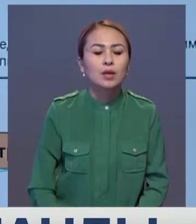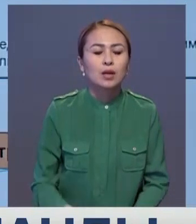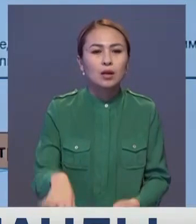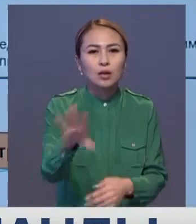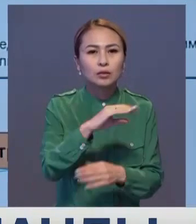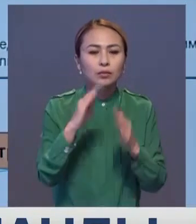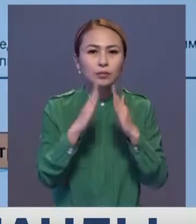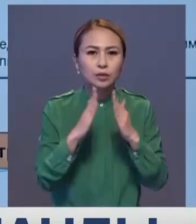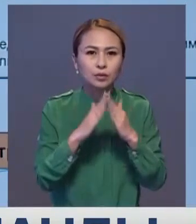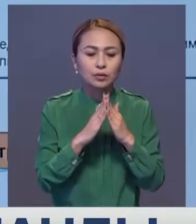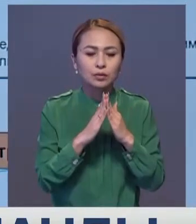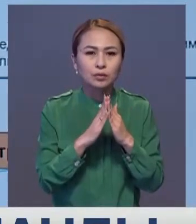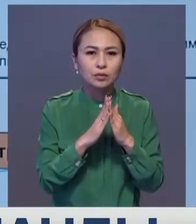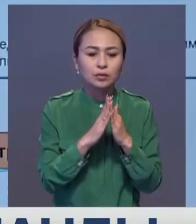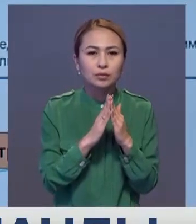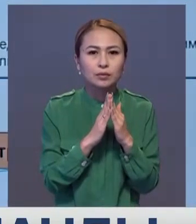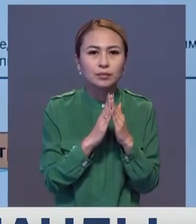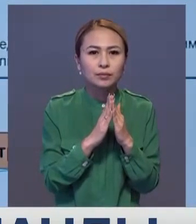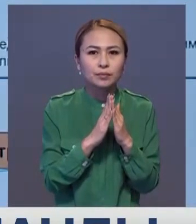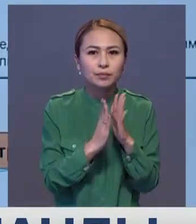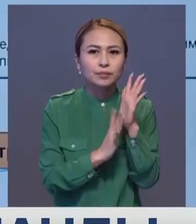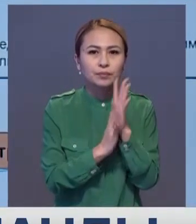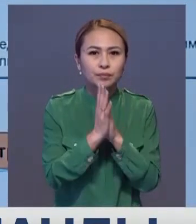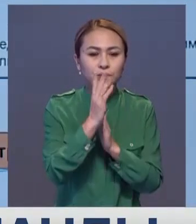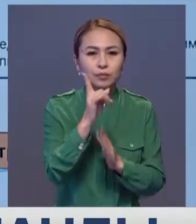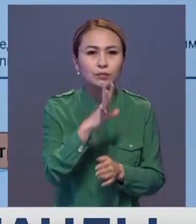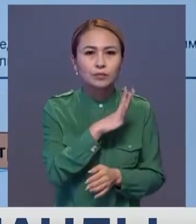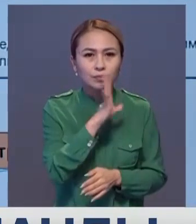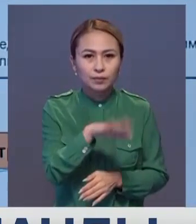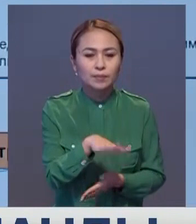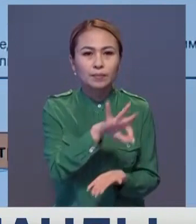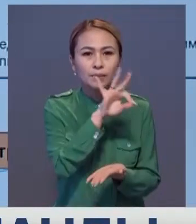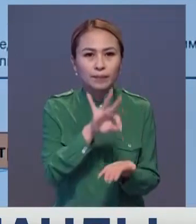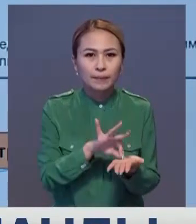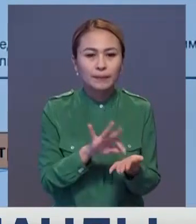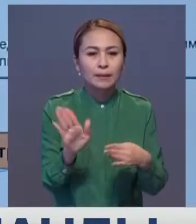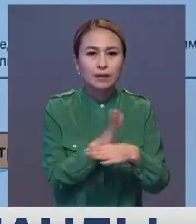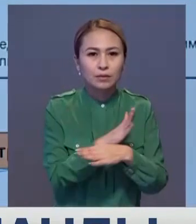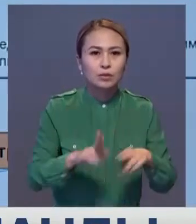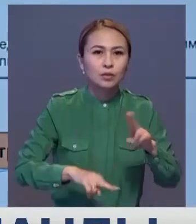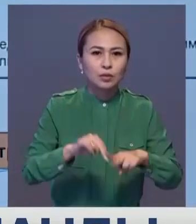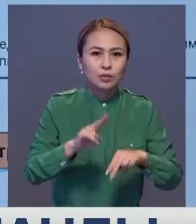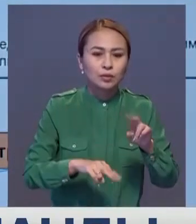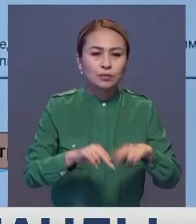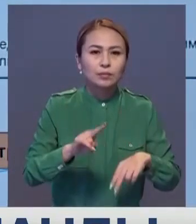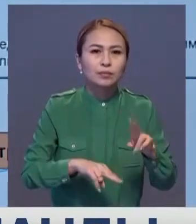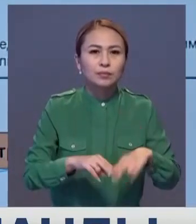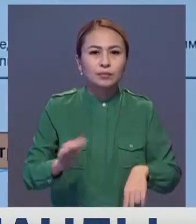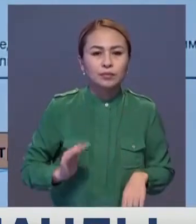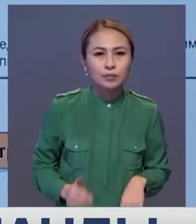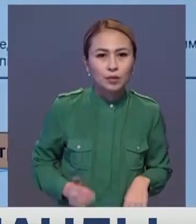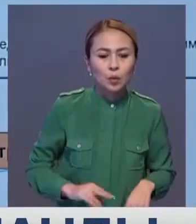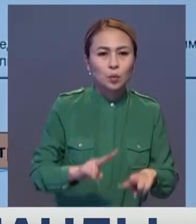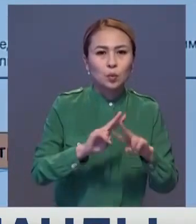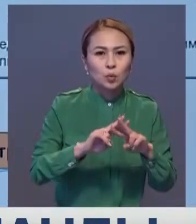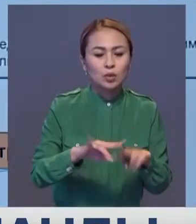Жылжымайтын мүлік бағасын өсуіне жол бермеу мақсатында жеке құрылыс салымшылар мен